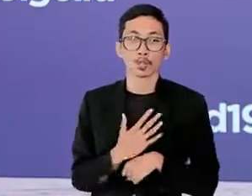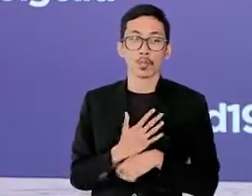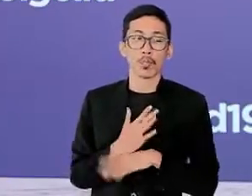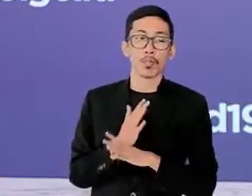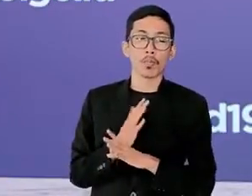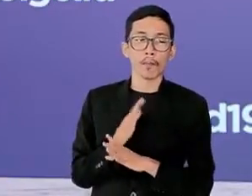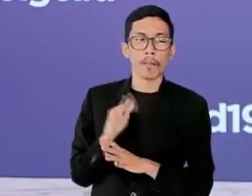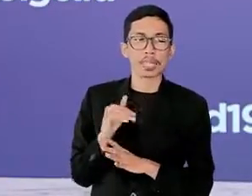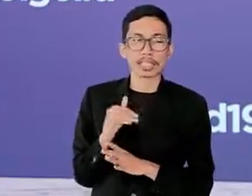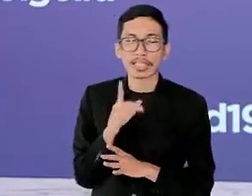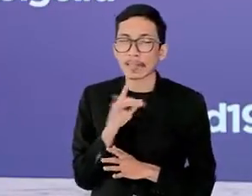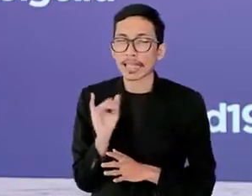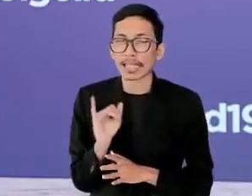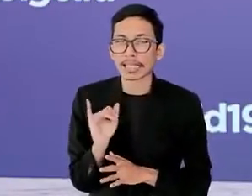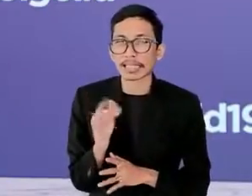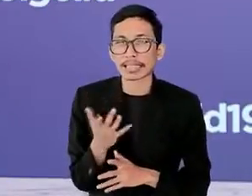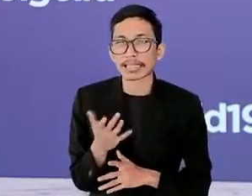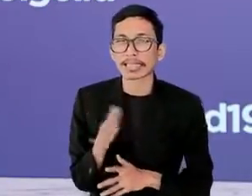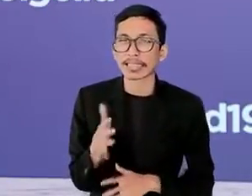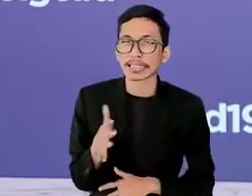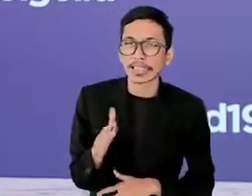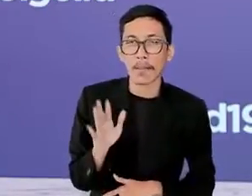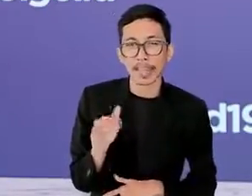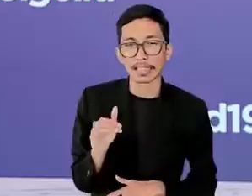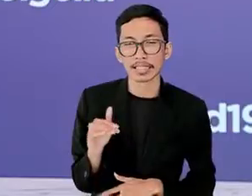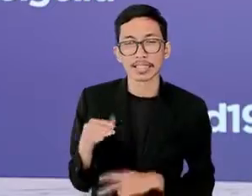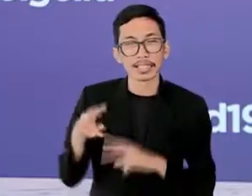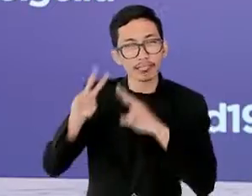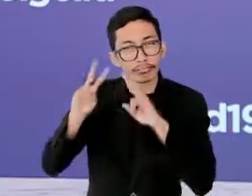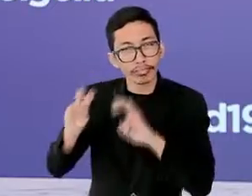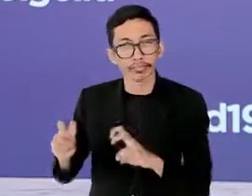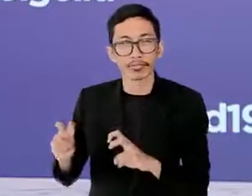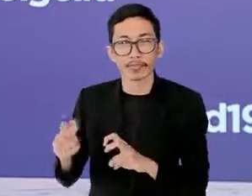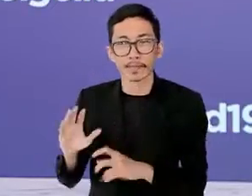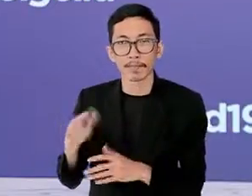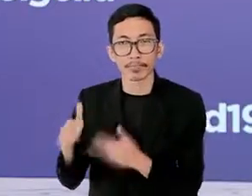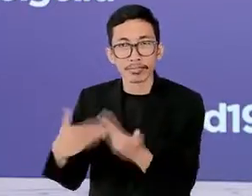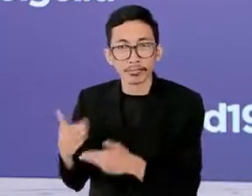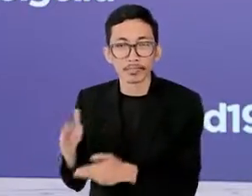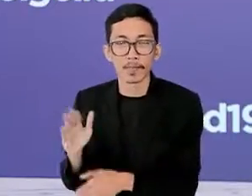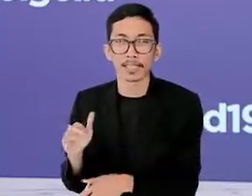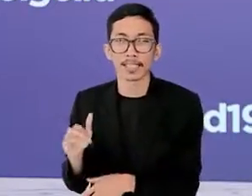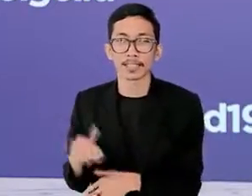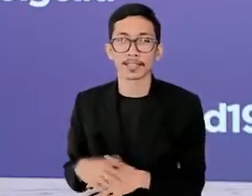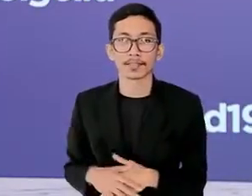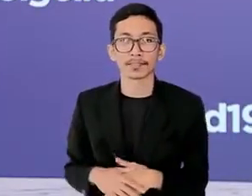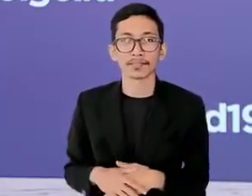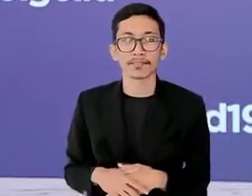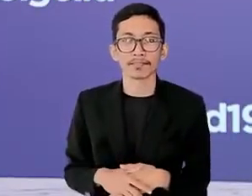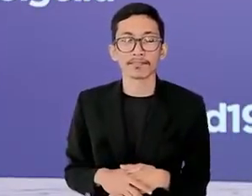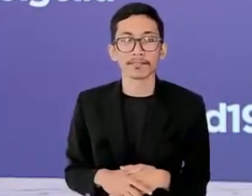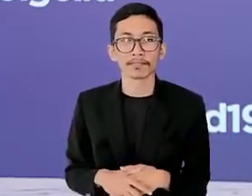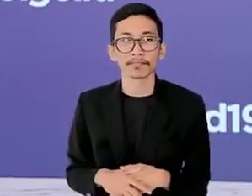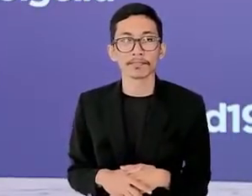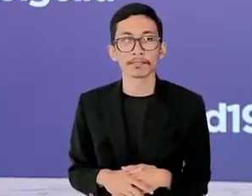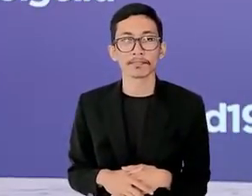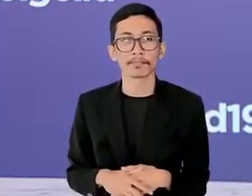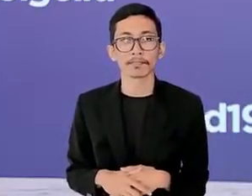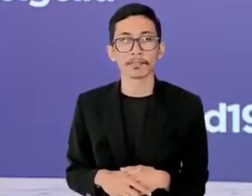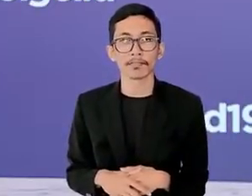merupakan perkiraan dan masih terus diteliti lebih dalam a-data Holcim sequencing